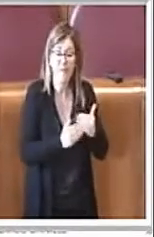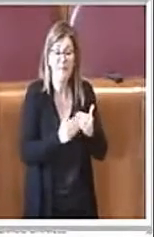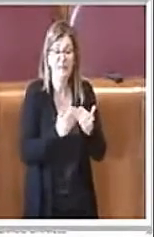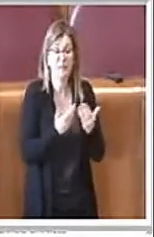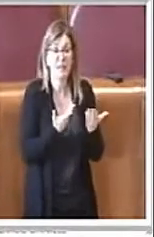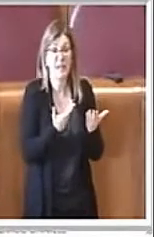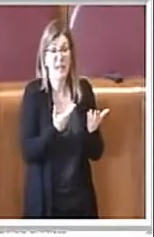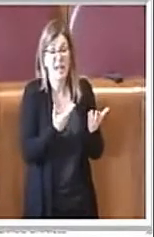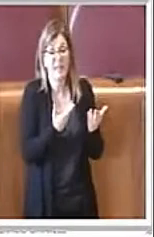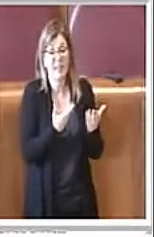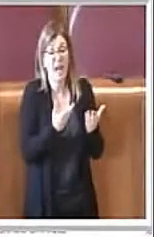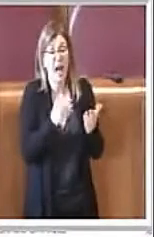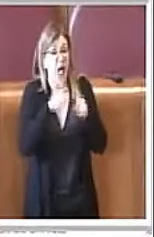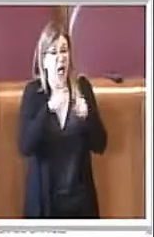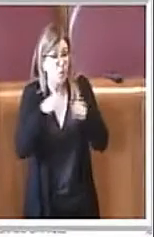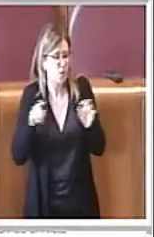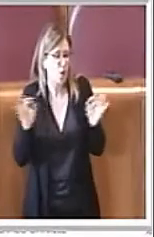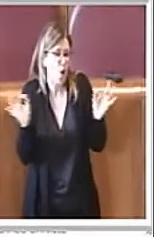state declinate,